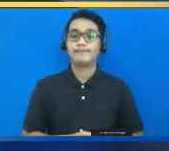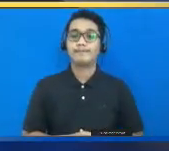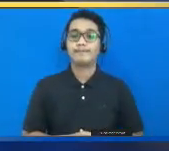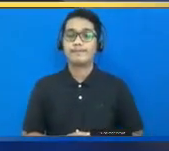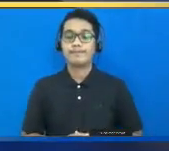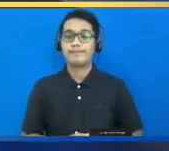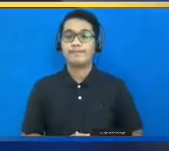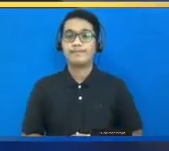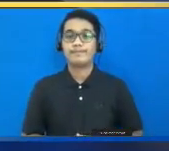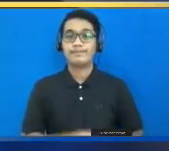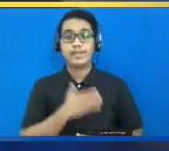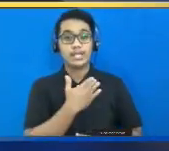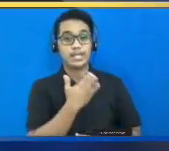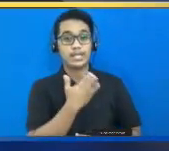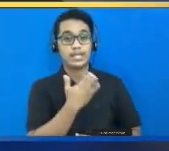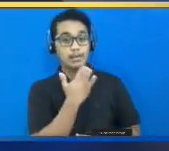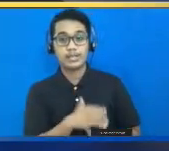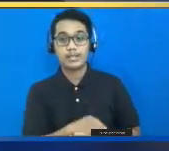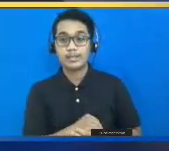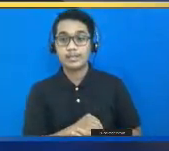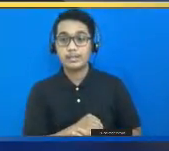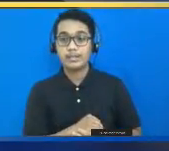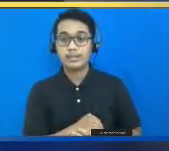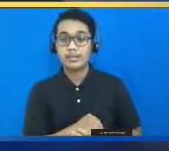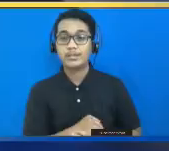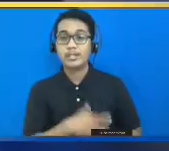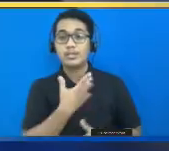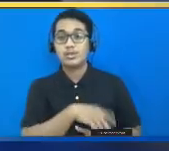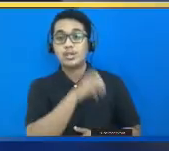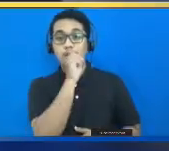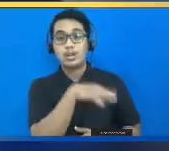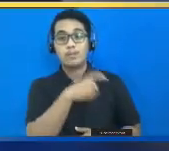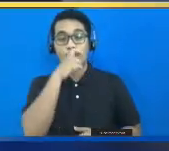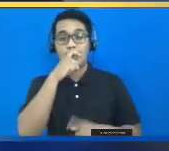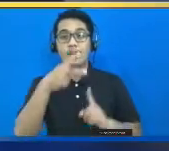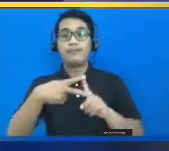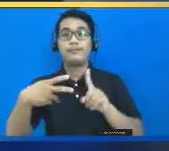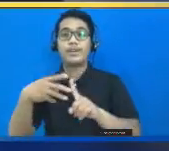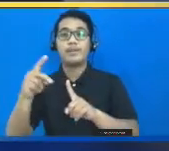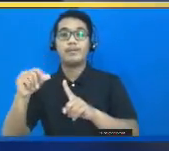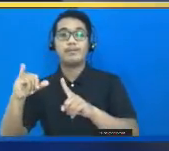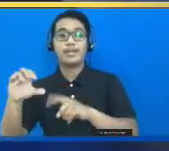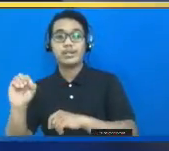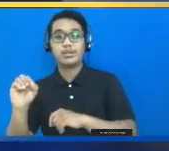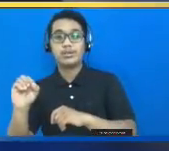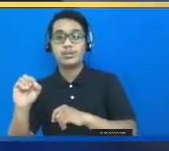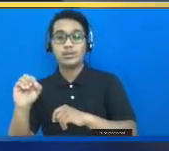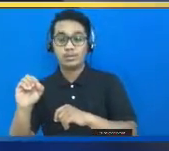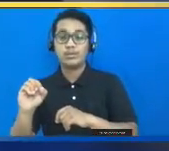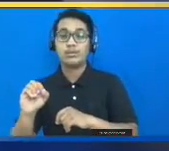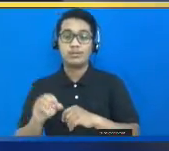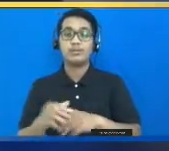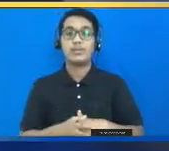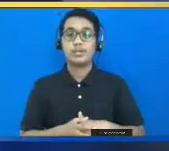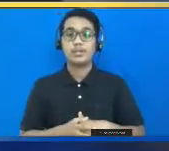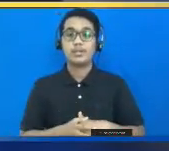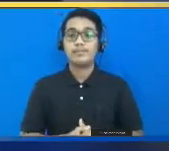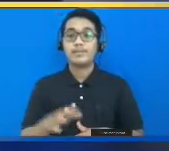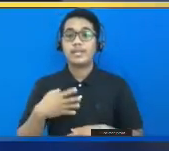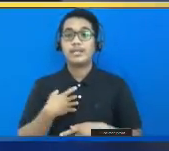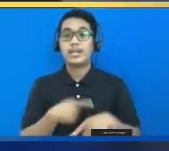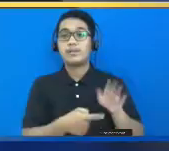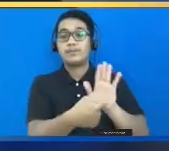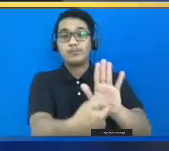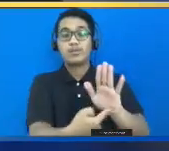Terima kasih atas pidato yang telah disampaikan Pak febrio semoga bapak ibu dan sabar fiskal sekalian mendapatkan gambaran yang cukup